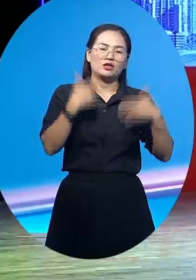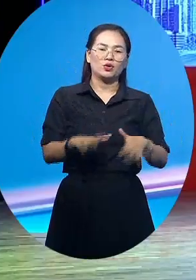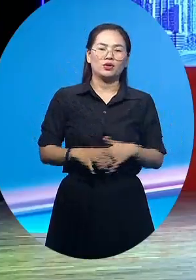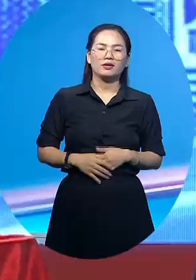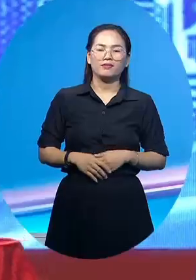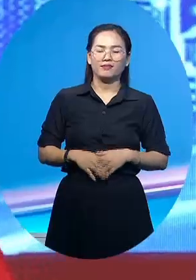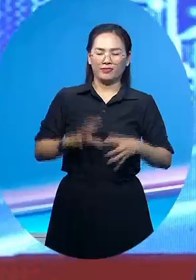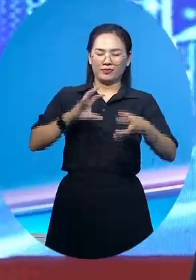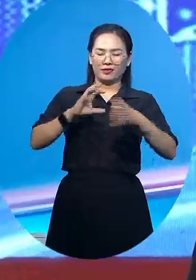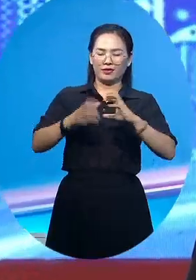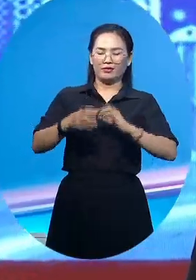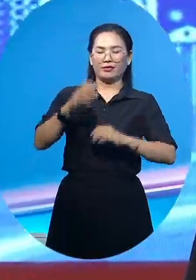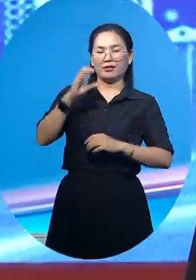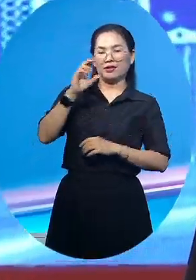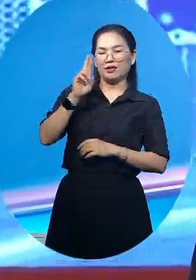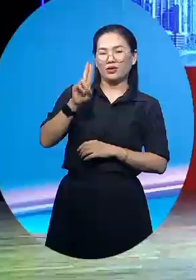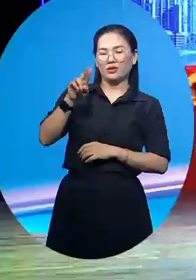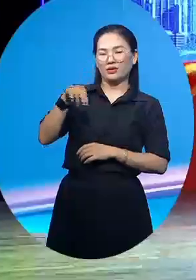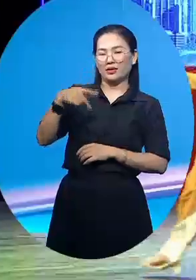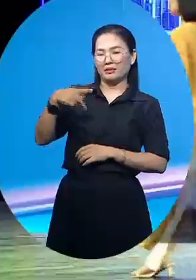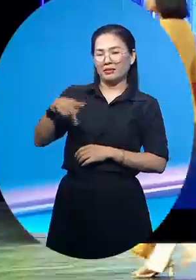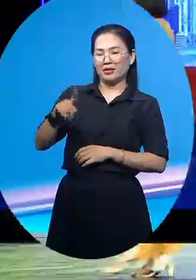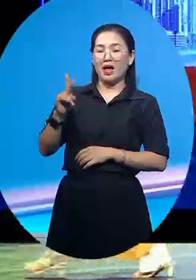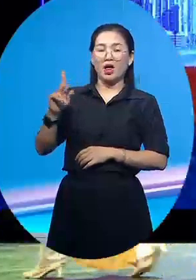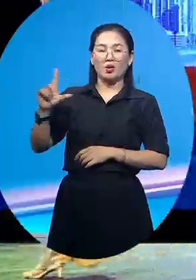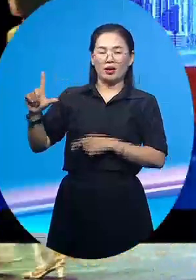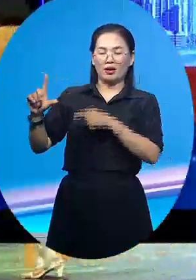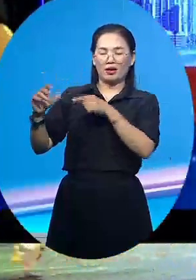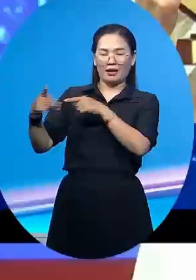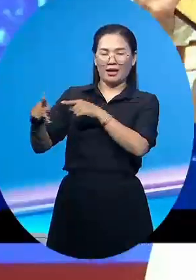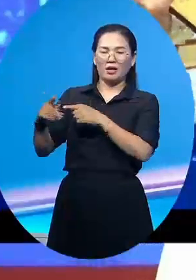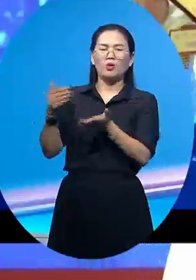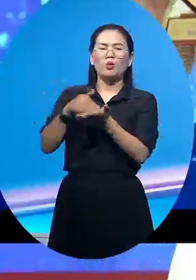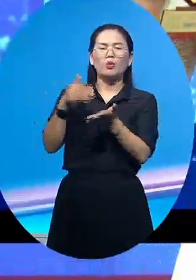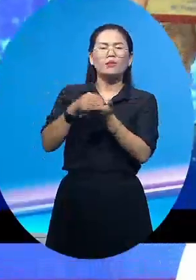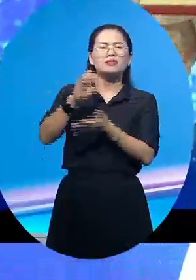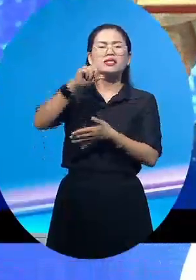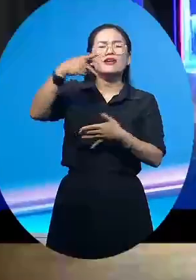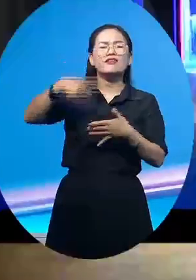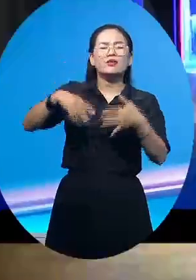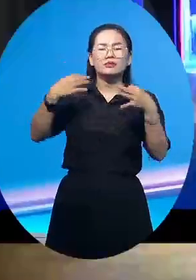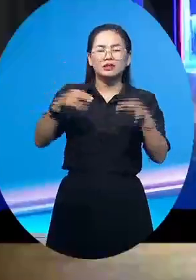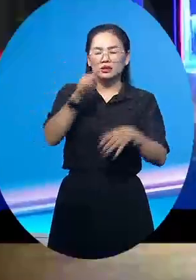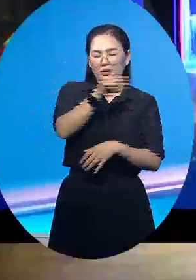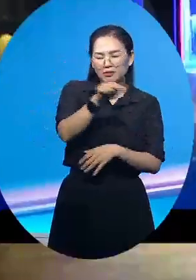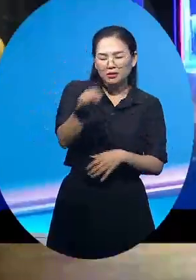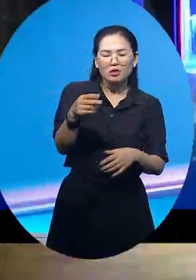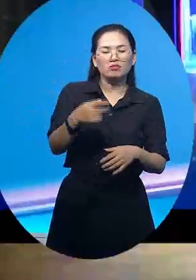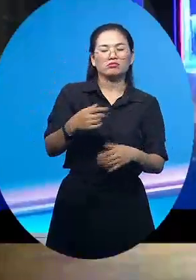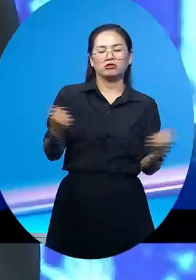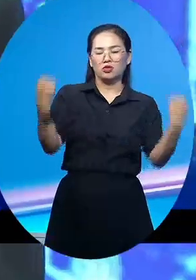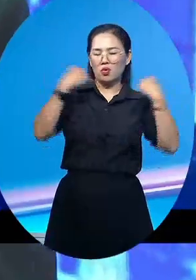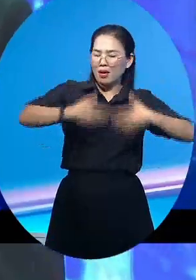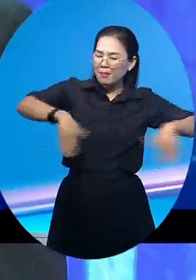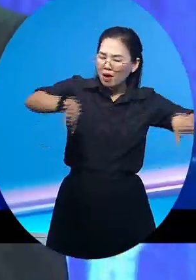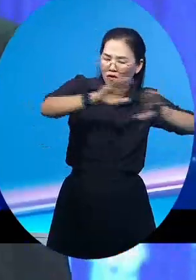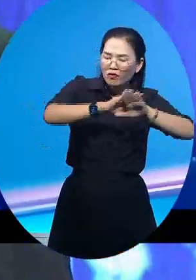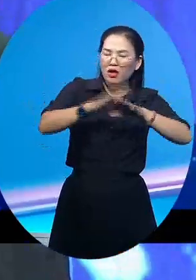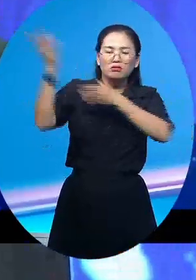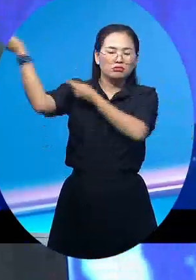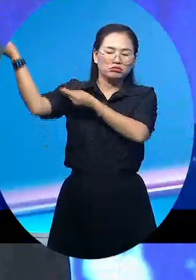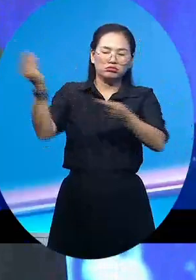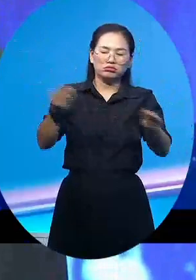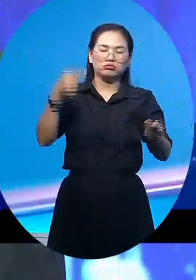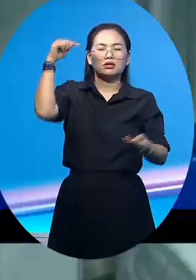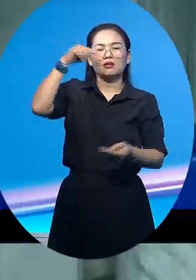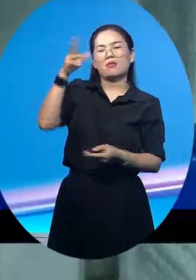trách nhiệm hữu hạn yomp hell care Việt Nam là doanh nghiệp chuyên cung cấp những dòng sản phẩm chăm sóc bảo vệ sức khỏe được nhập khẩu trực tiếp từ